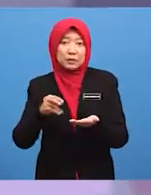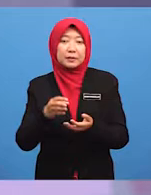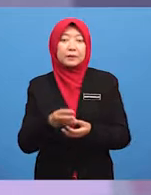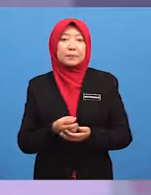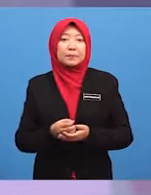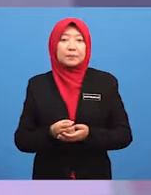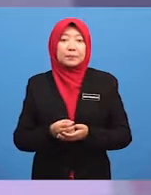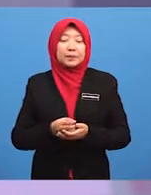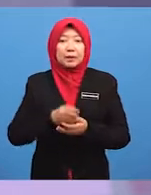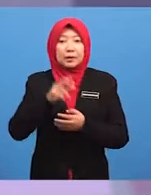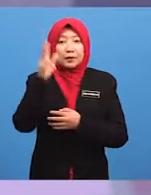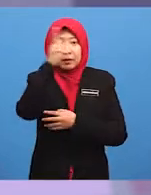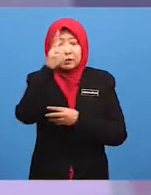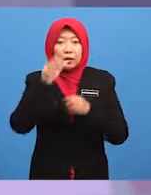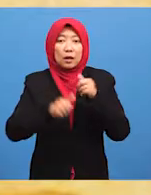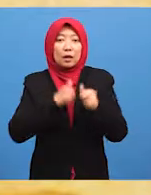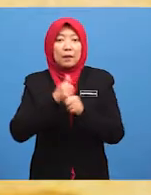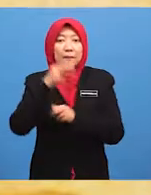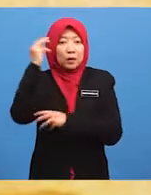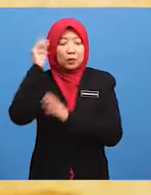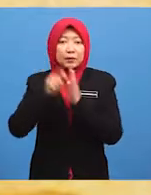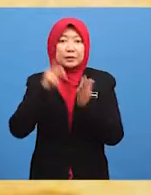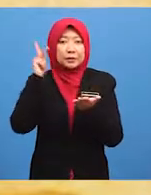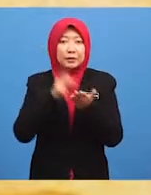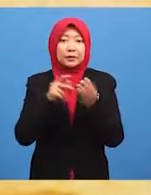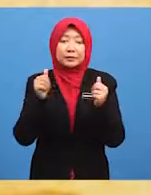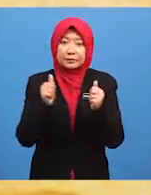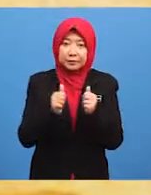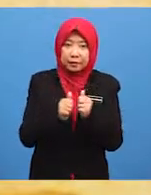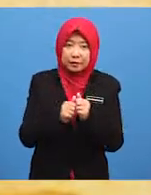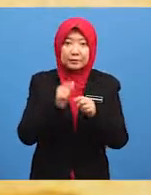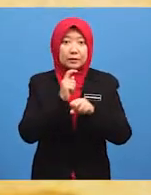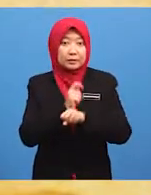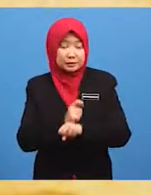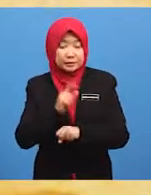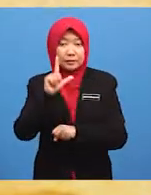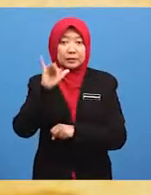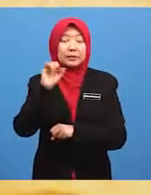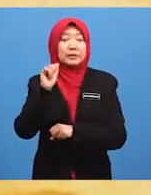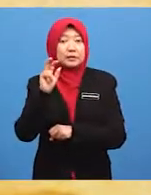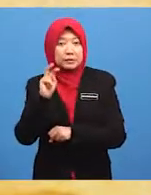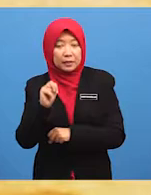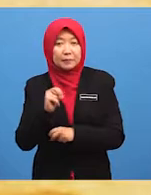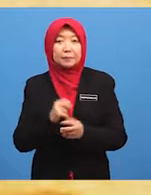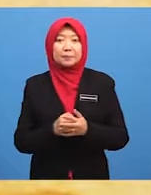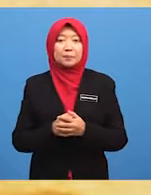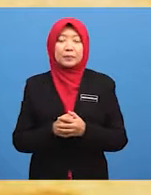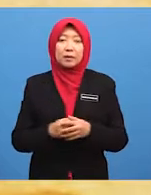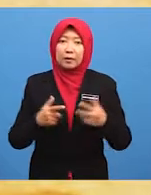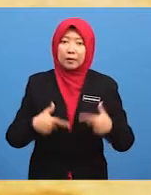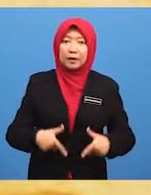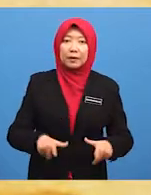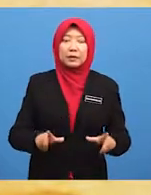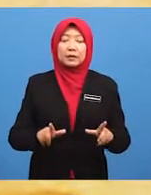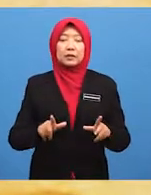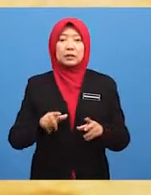meluas, masyarakat Kerajaan Alam Melayu terkenal dengan tradisi lisan. Tradisi lisan lahir berdasarkan